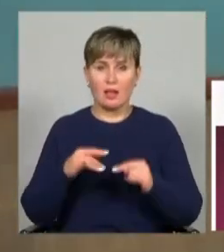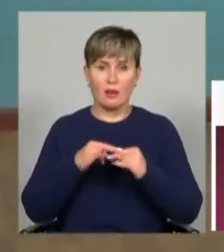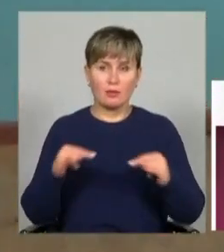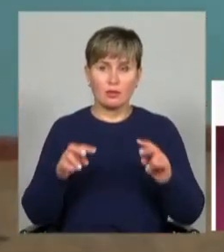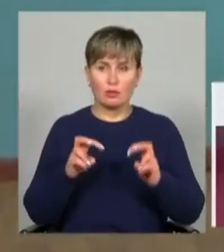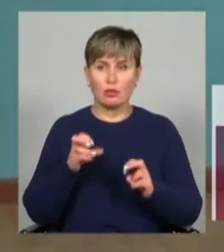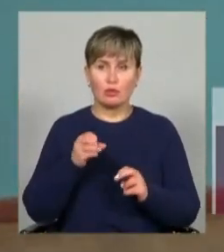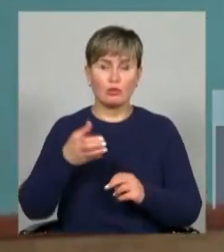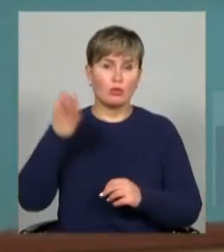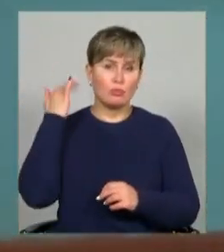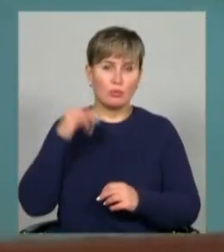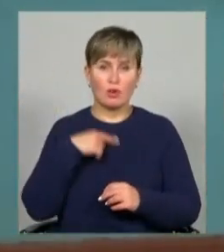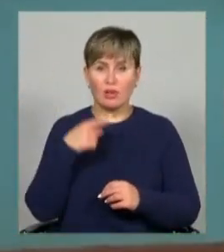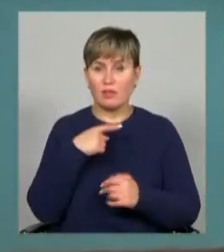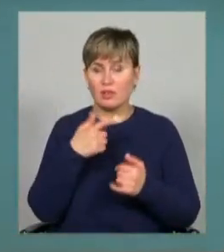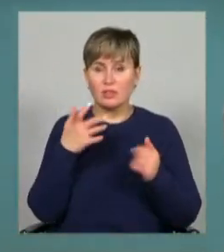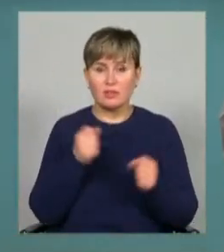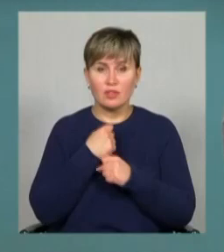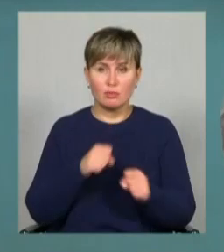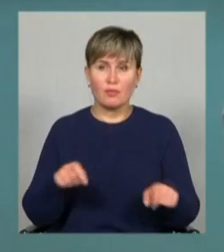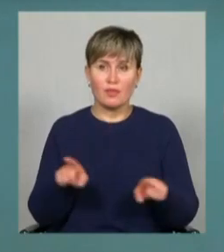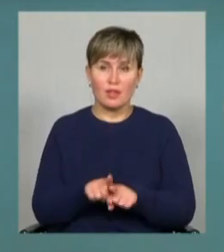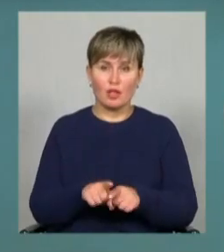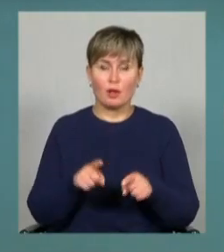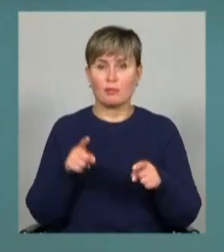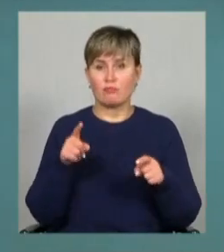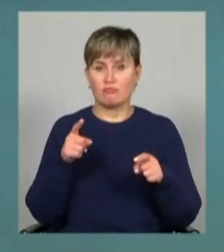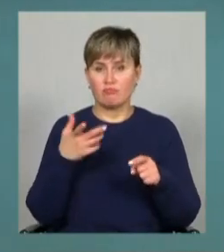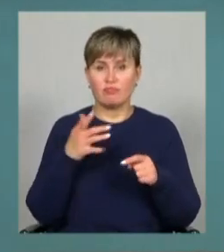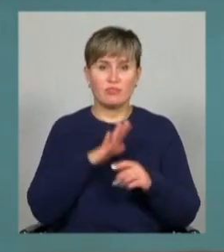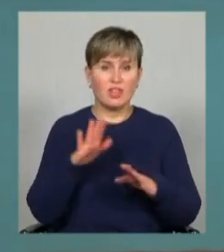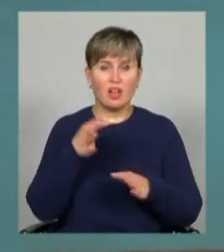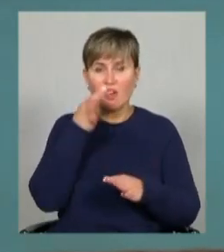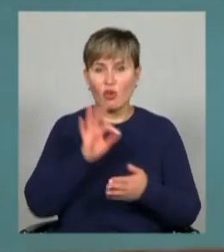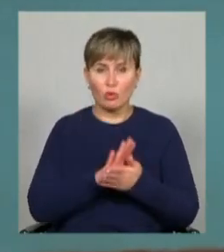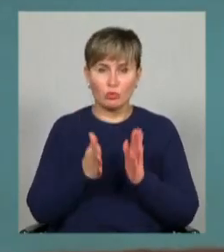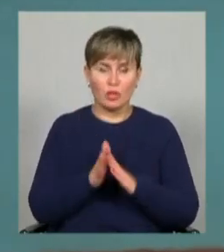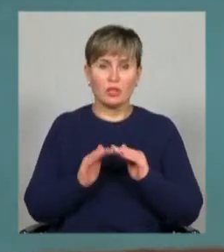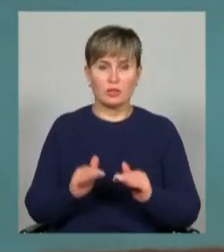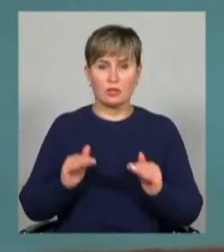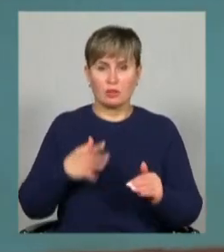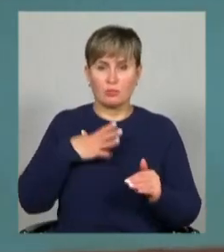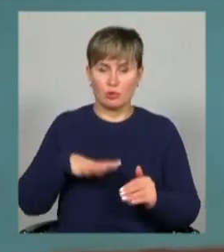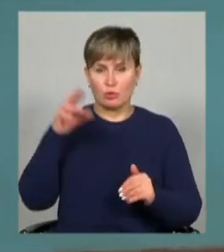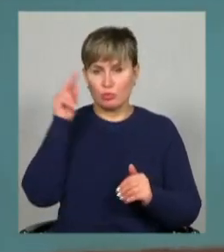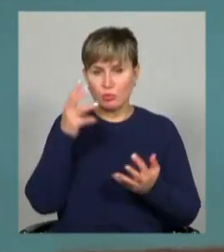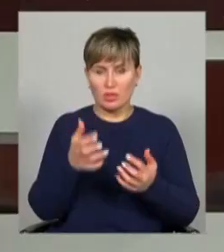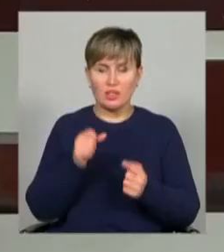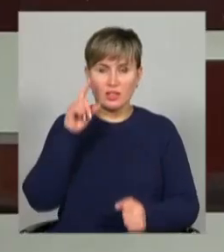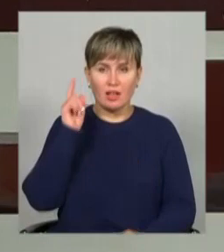еще прошлой эпохи и говорить не приходится. В таких вот, мягко говоря, в некомфортных условиях детям приходится получать